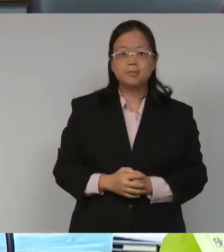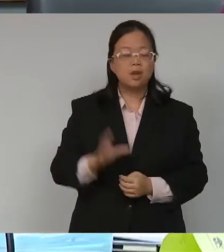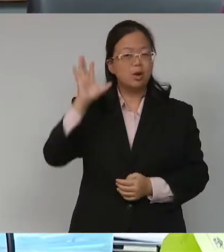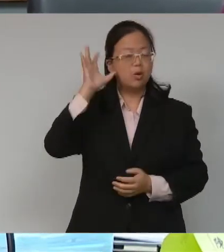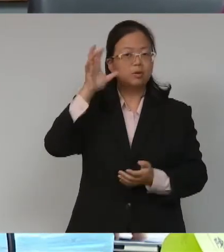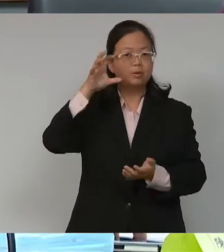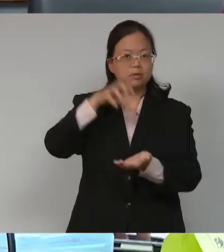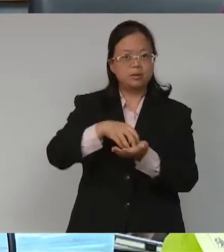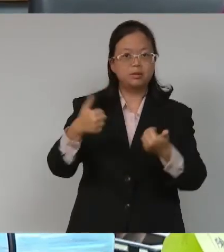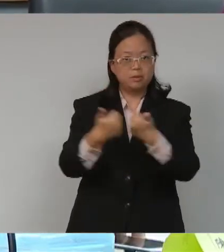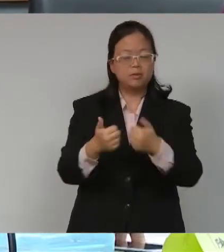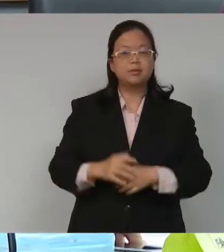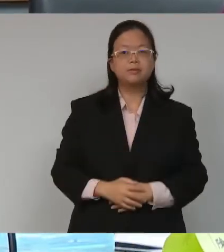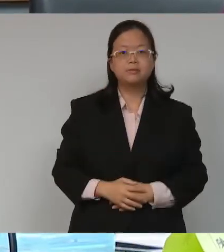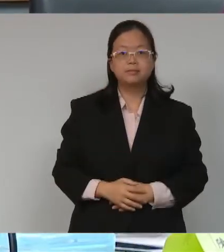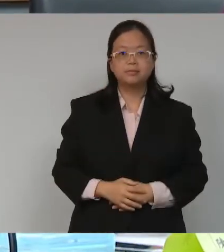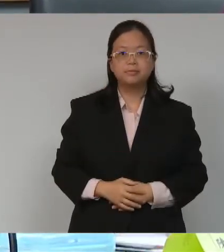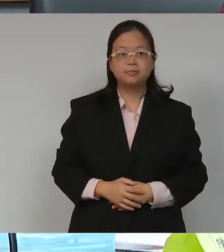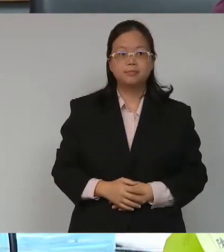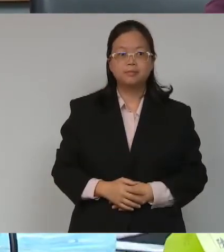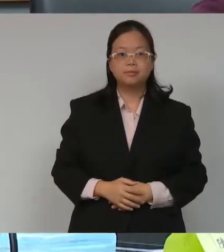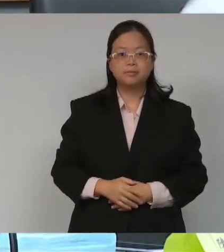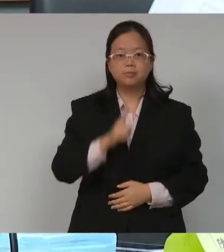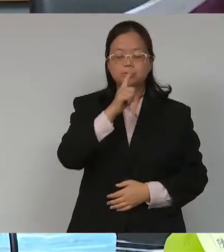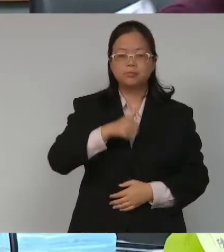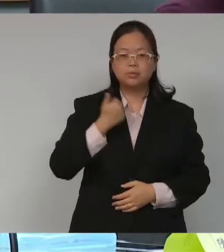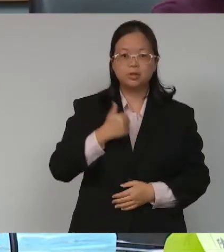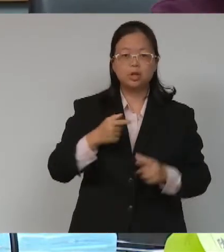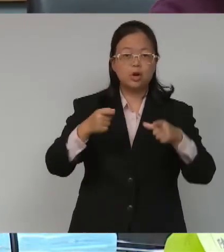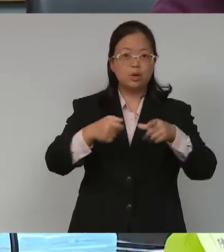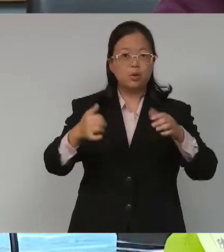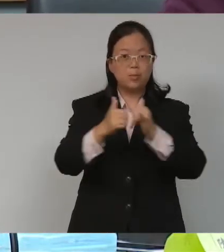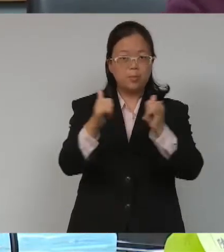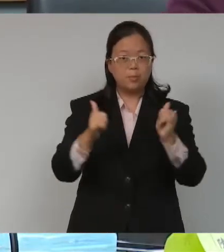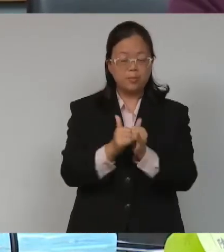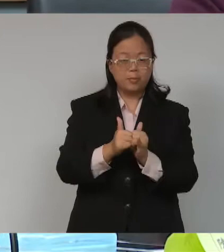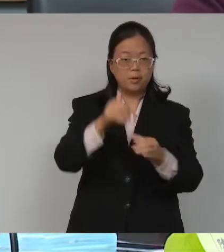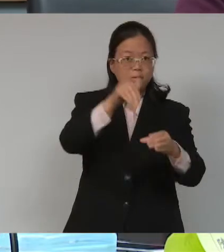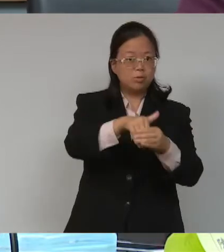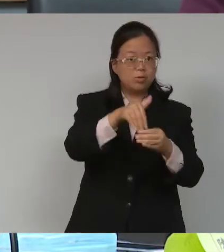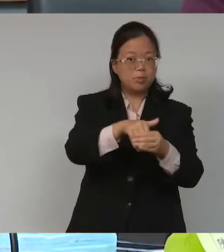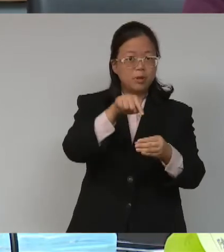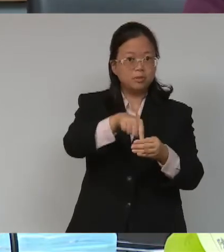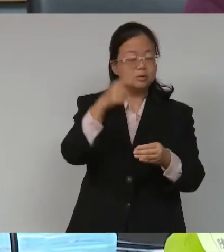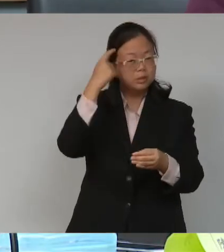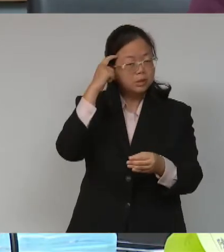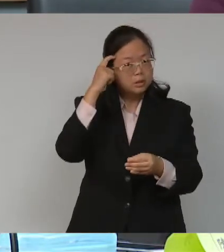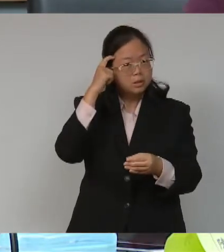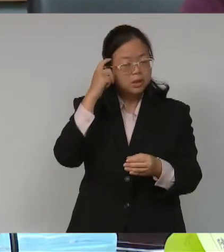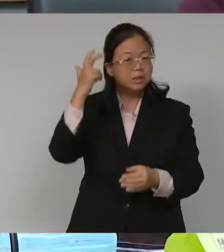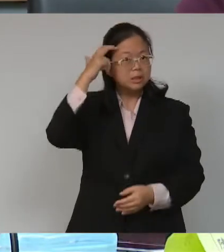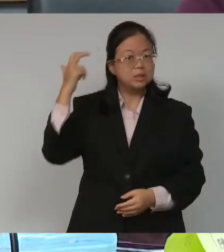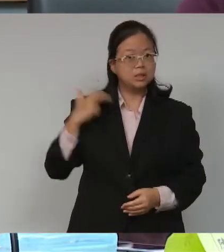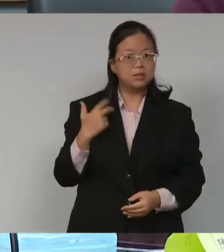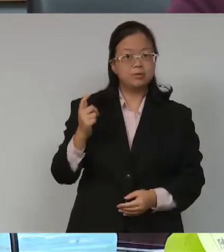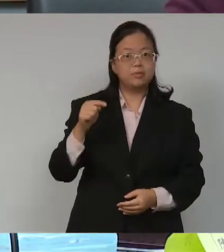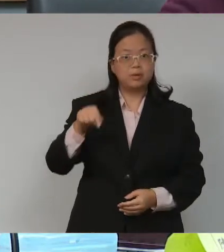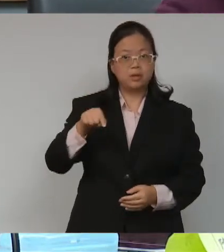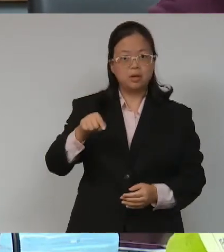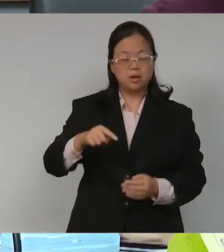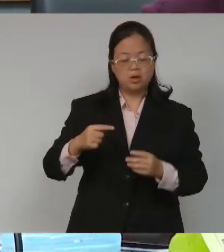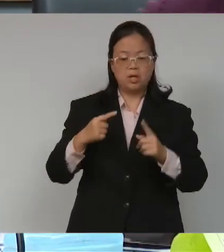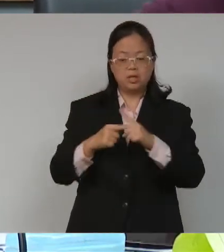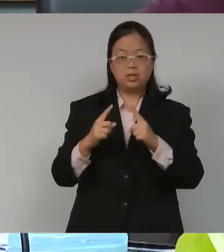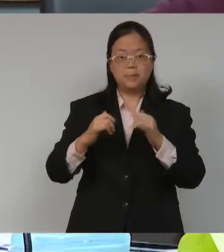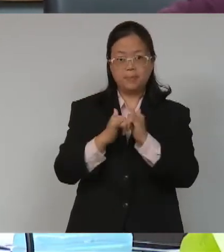会啊。那基本上呢，我们知道公民投票法，它是落实宪法上主权在民的这